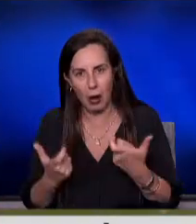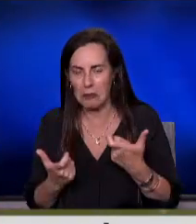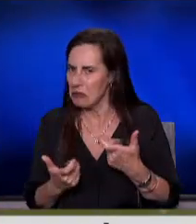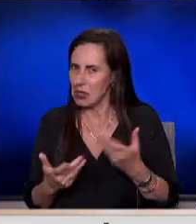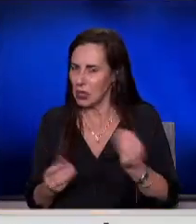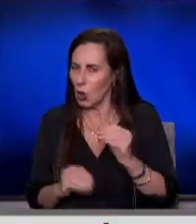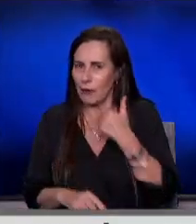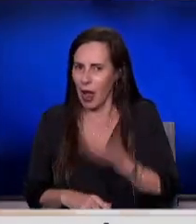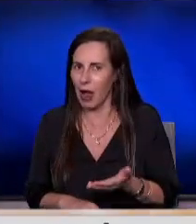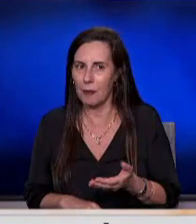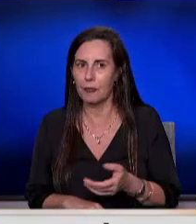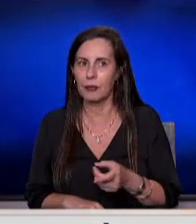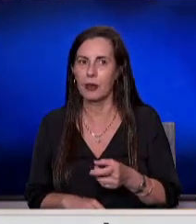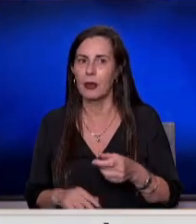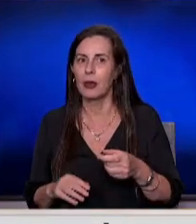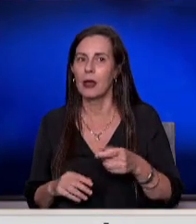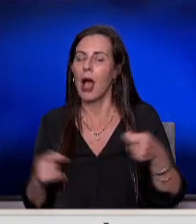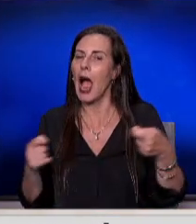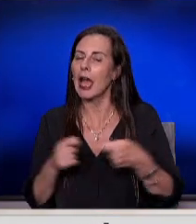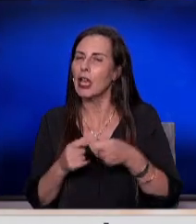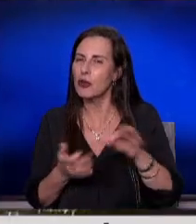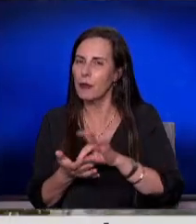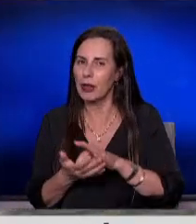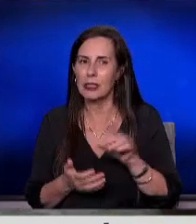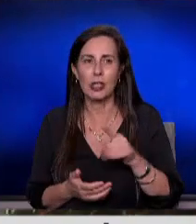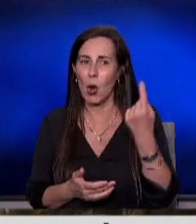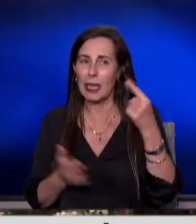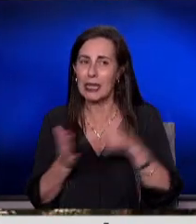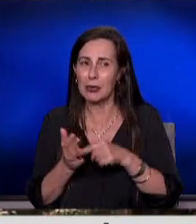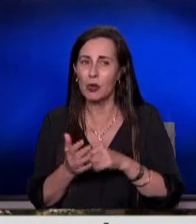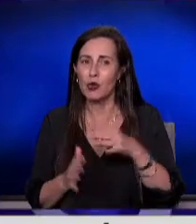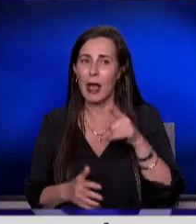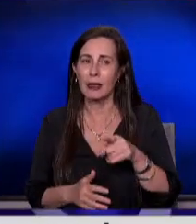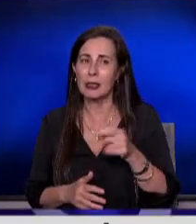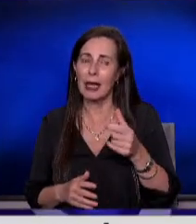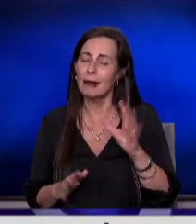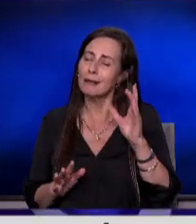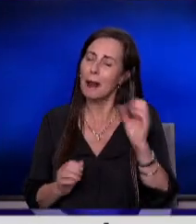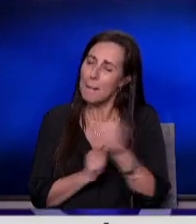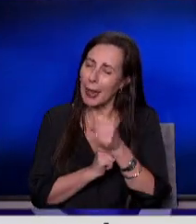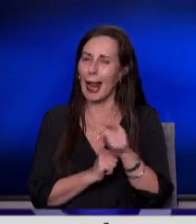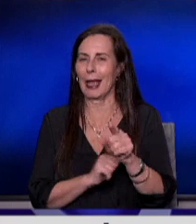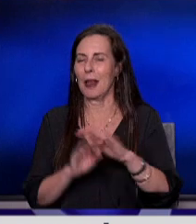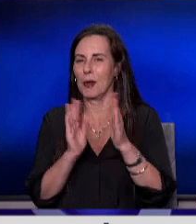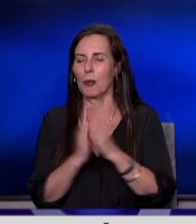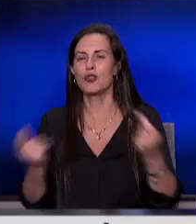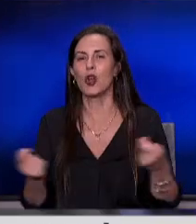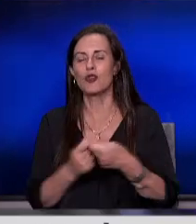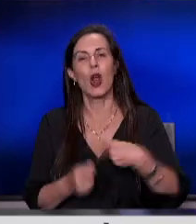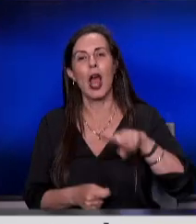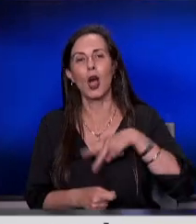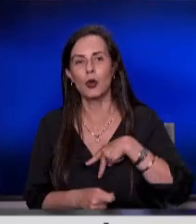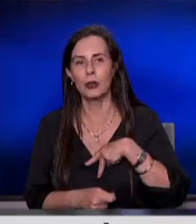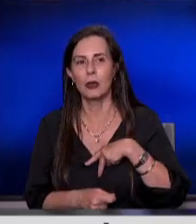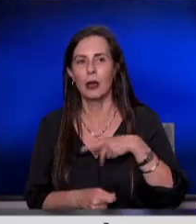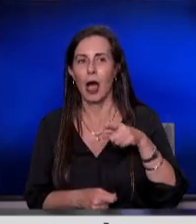דבר פסול. הקשר הזה עם מפעל הפיס, זה לא אחת הסיבות שאולי אתה קצת מקל ראש בכל הקשור לאחריות שלהם. אתה